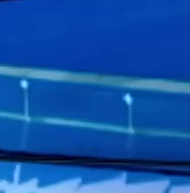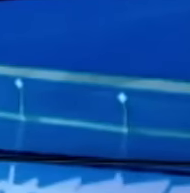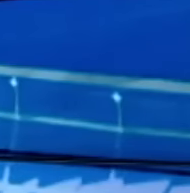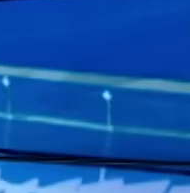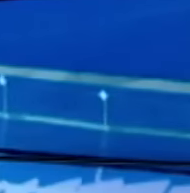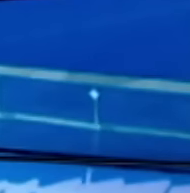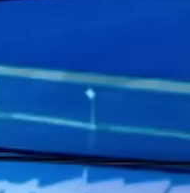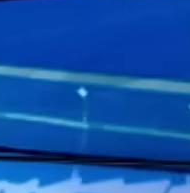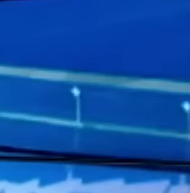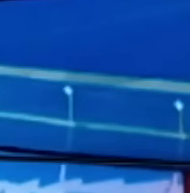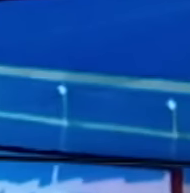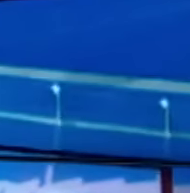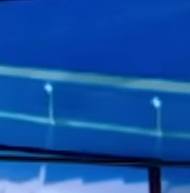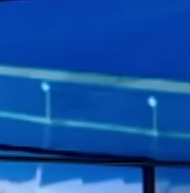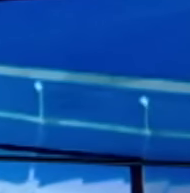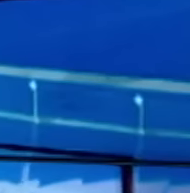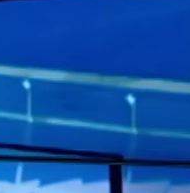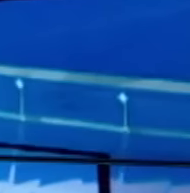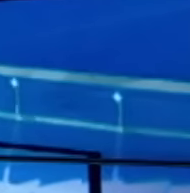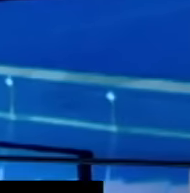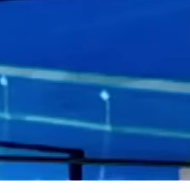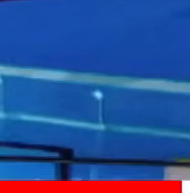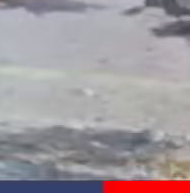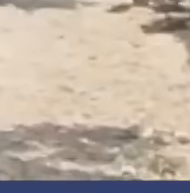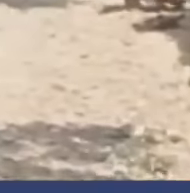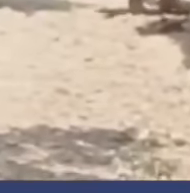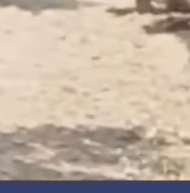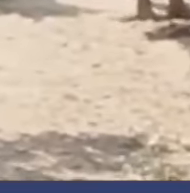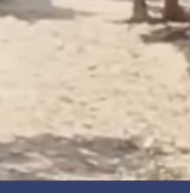sempat cekcok karena rebutan batas lahan.